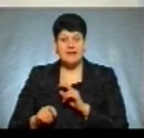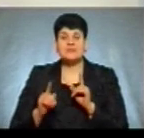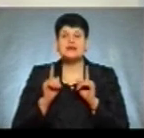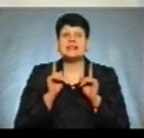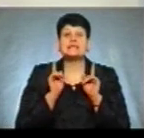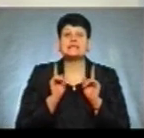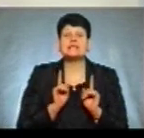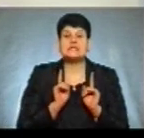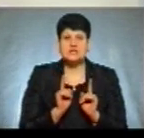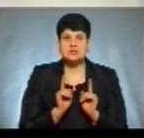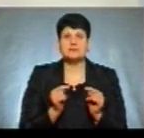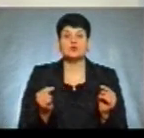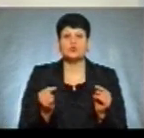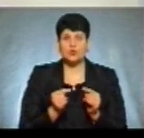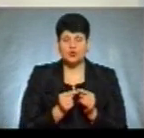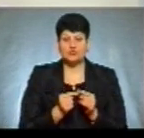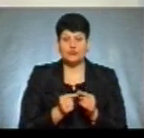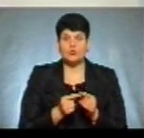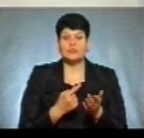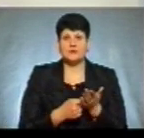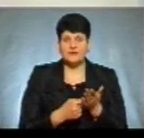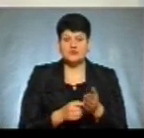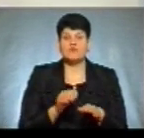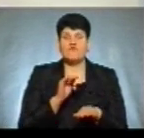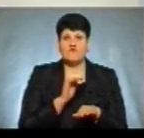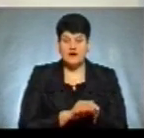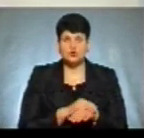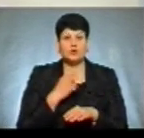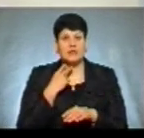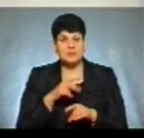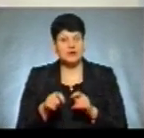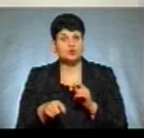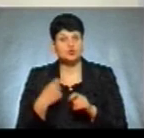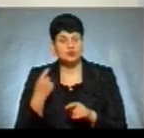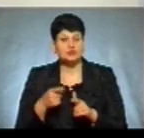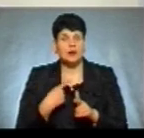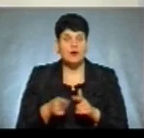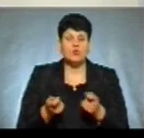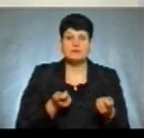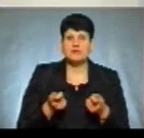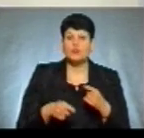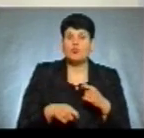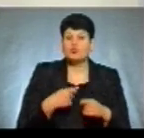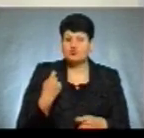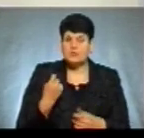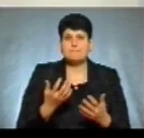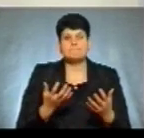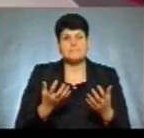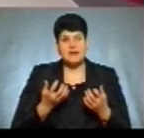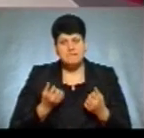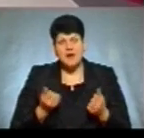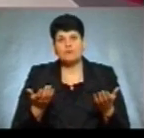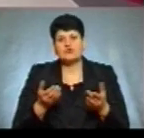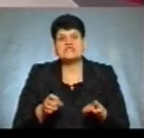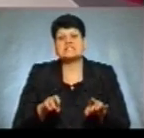при чіткому підтвердженні факту або кримінального злочину, або адміністративного правопорушення приймаємо